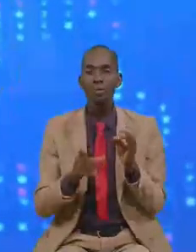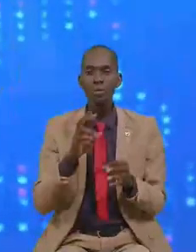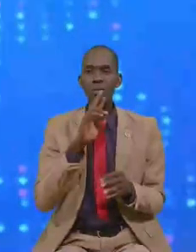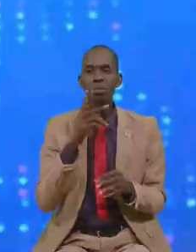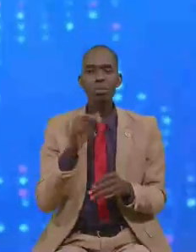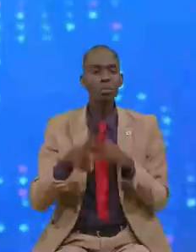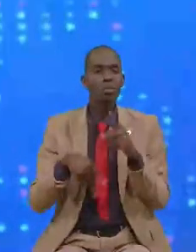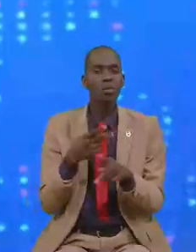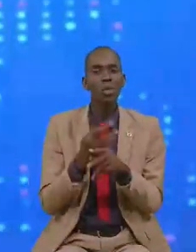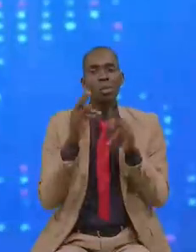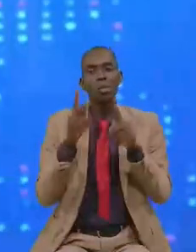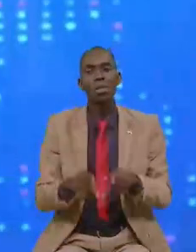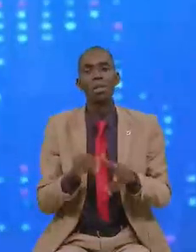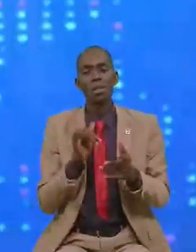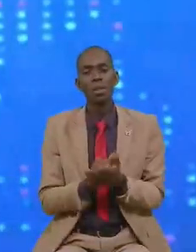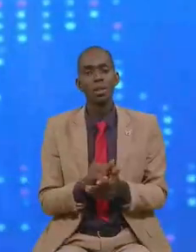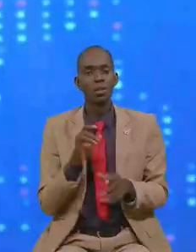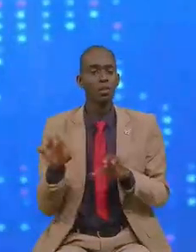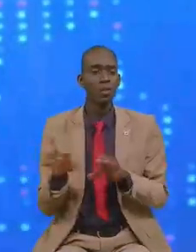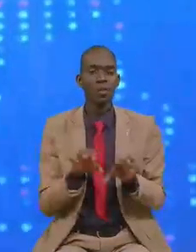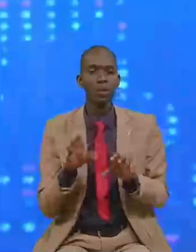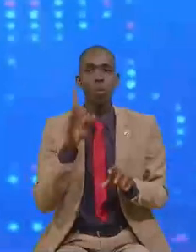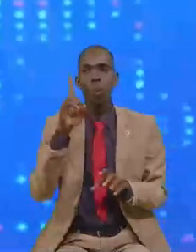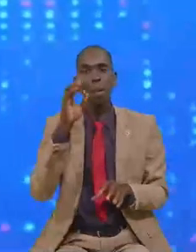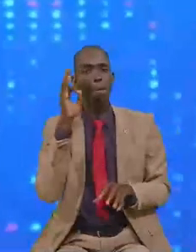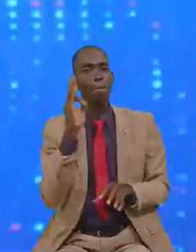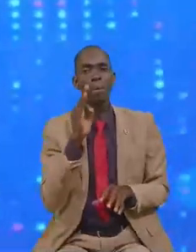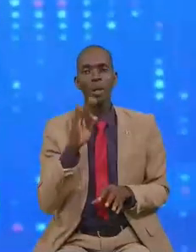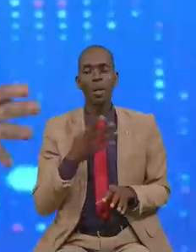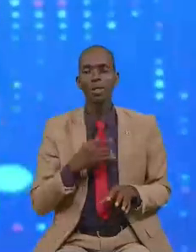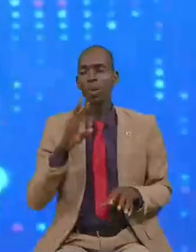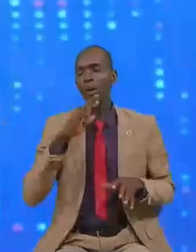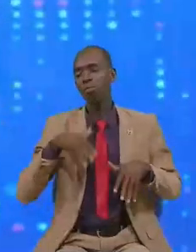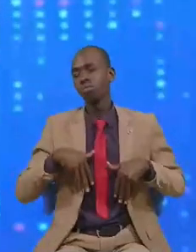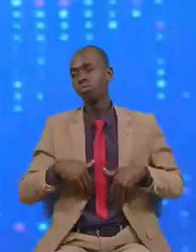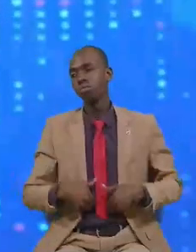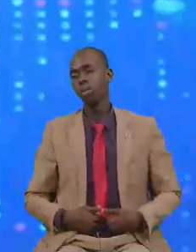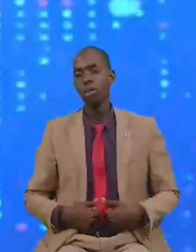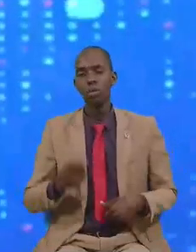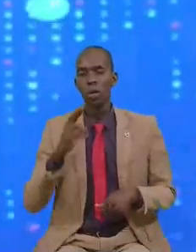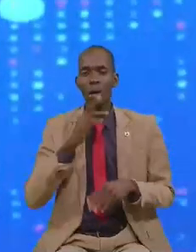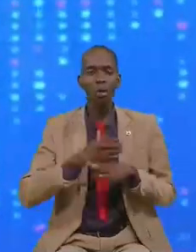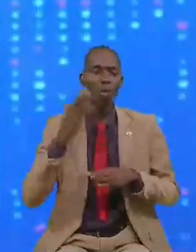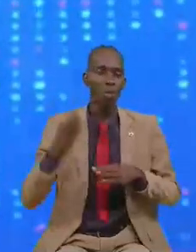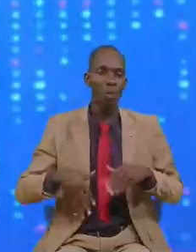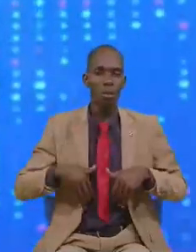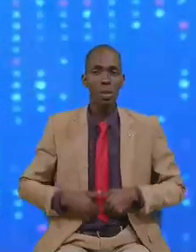personne qui fait une seule prédication et tu es fatigué, tu es épuisé et